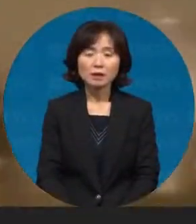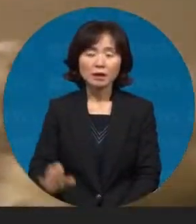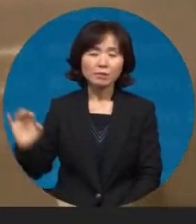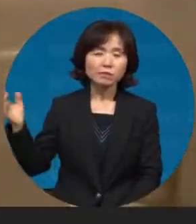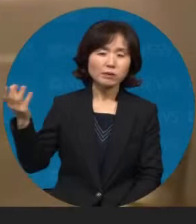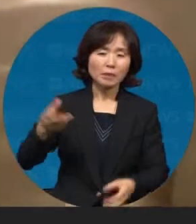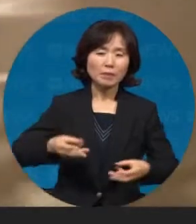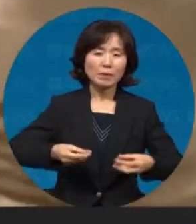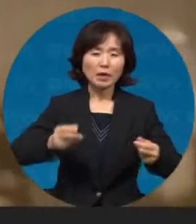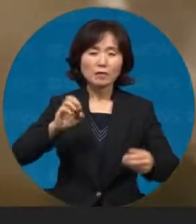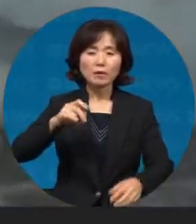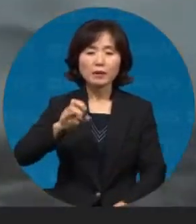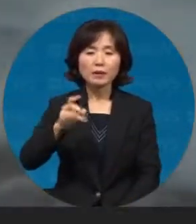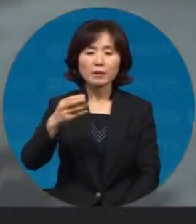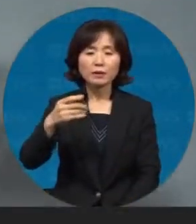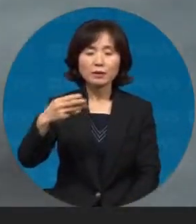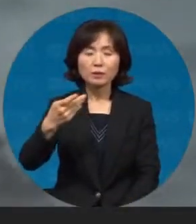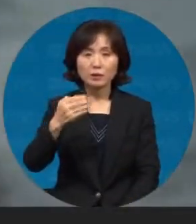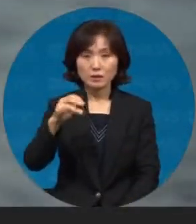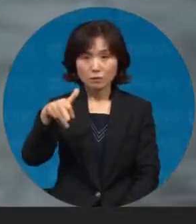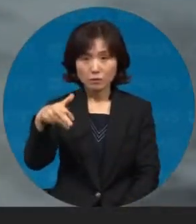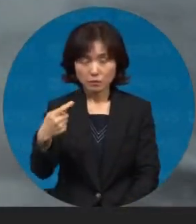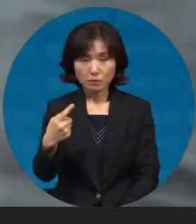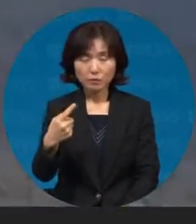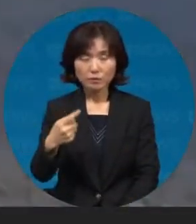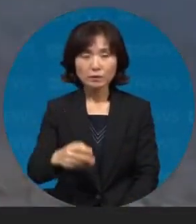허리케인이 휩쓸고 간 푸에르토리코.